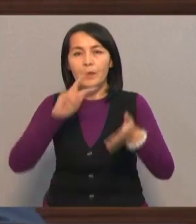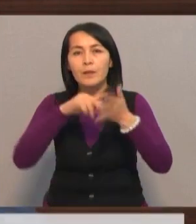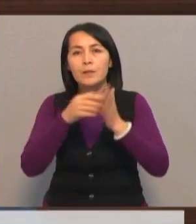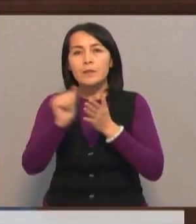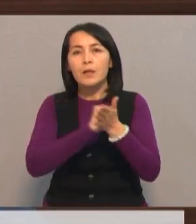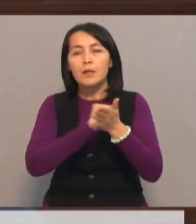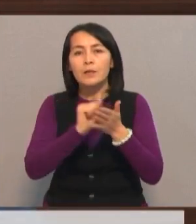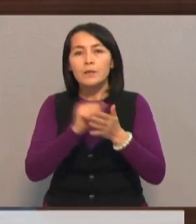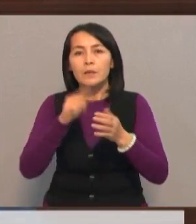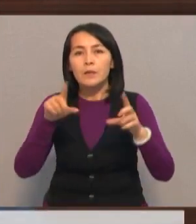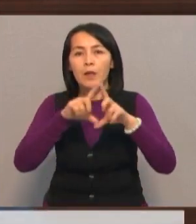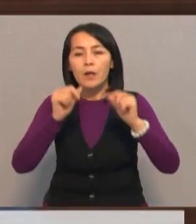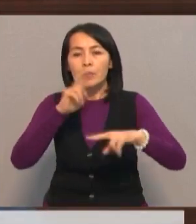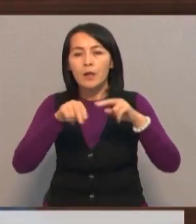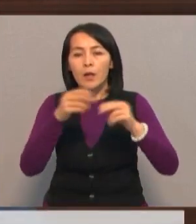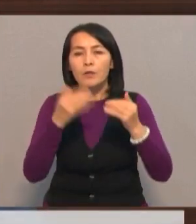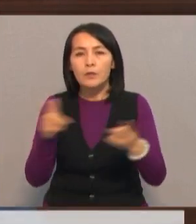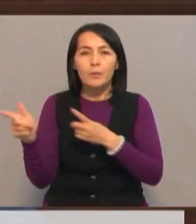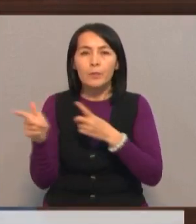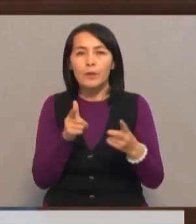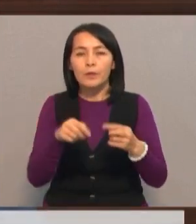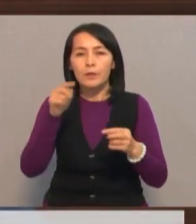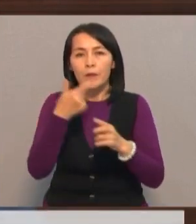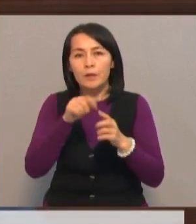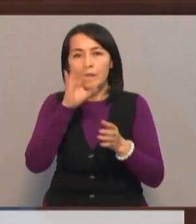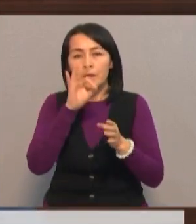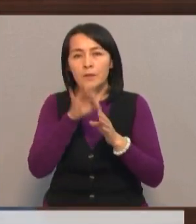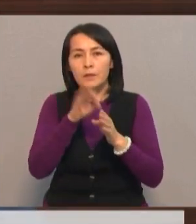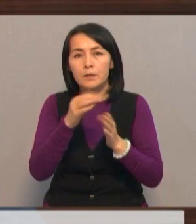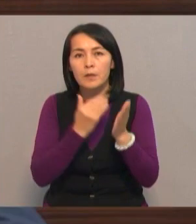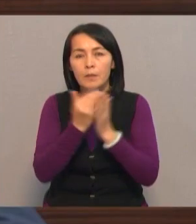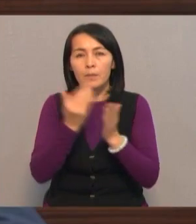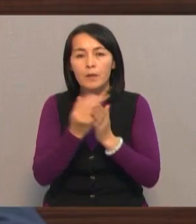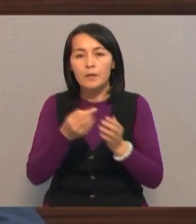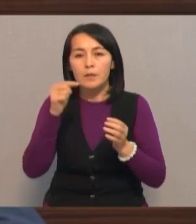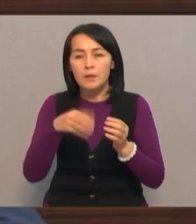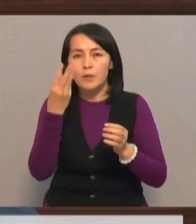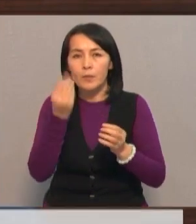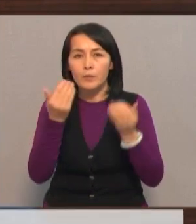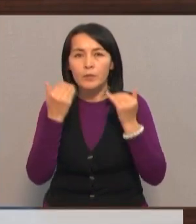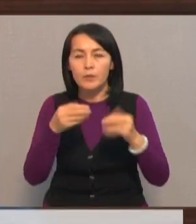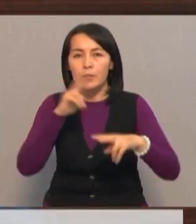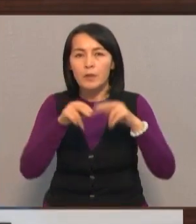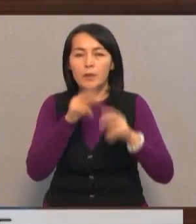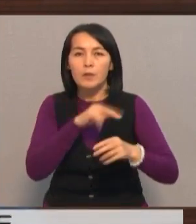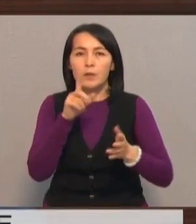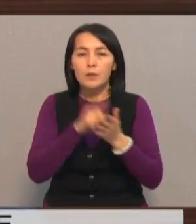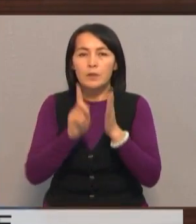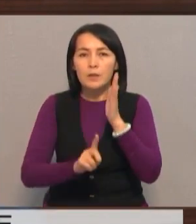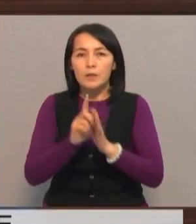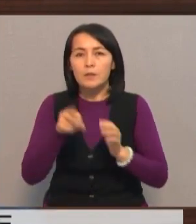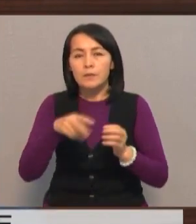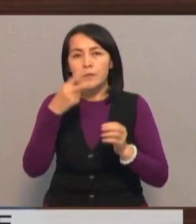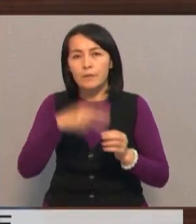Проектно-сметная документация на объект строительства уже подготовлена. На эти цели были предусмотрены средства из бюджета. Строительные работы должны были начаться